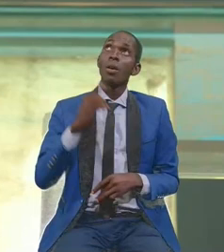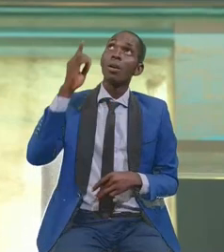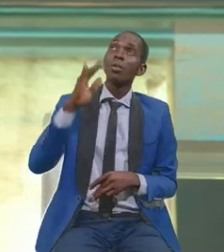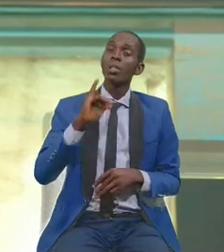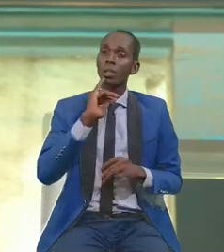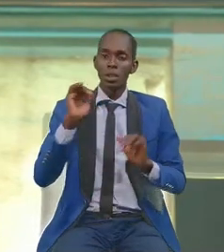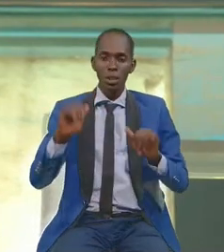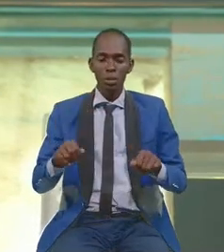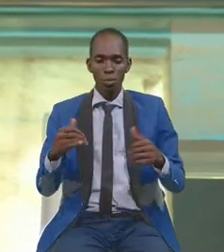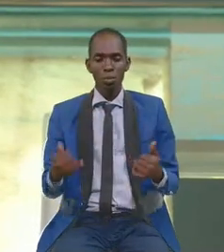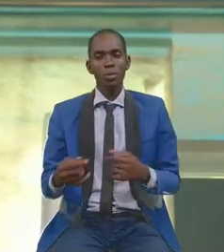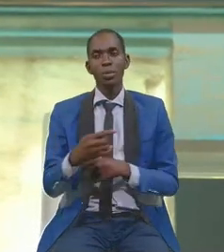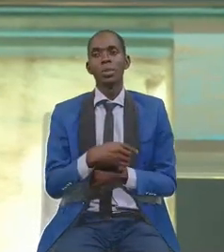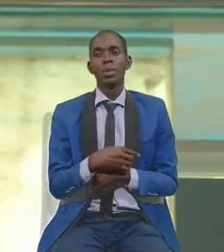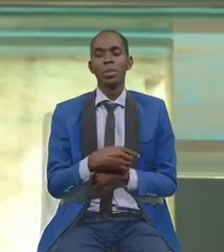jour.